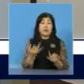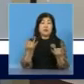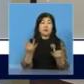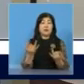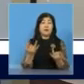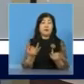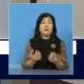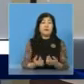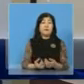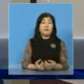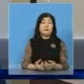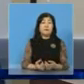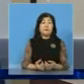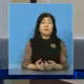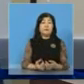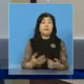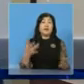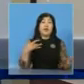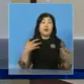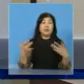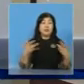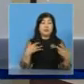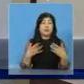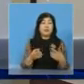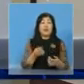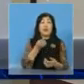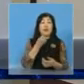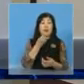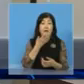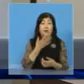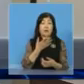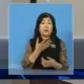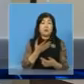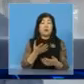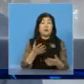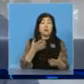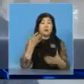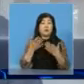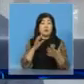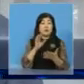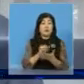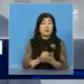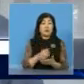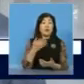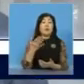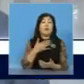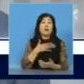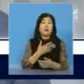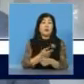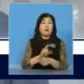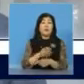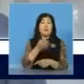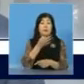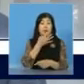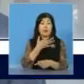это артисты. Они хорошо тренируются. Очень сильно понравилось.